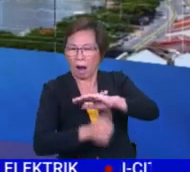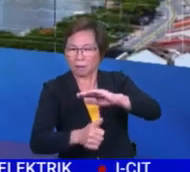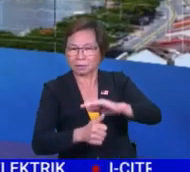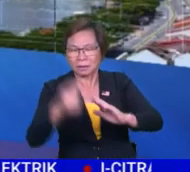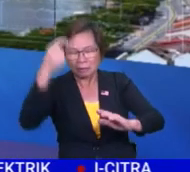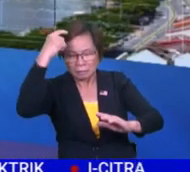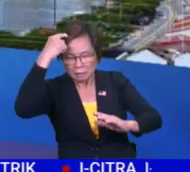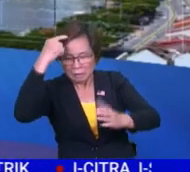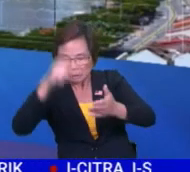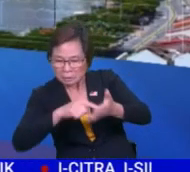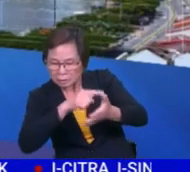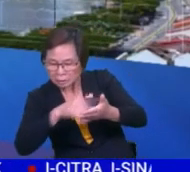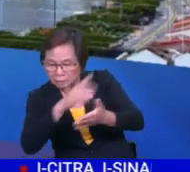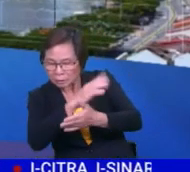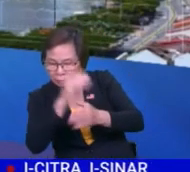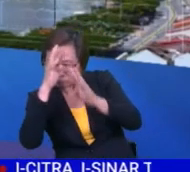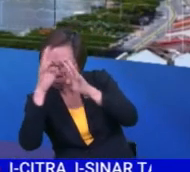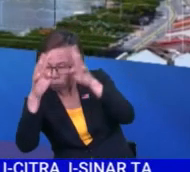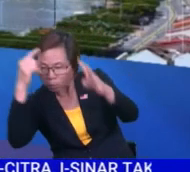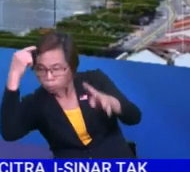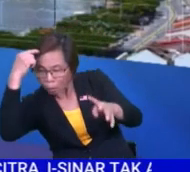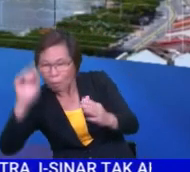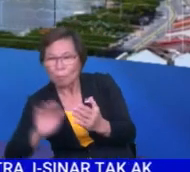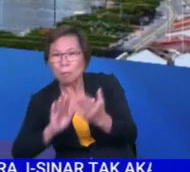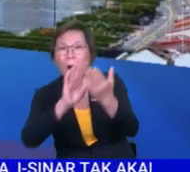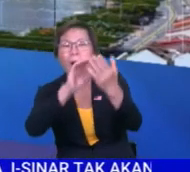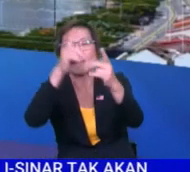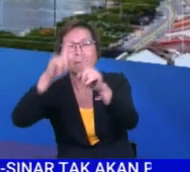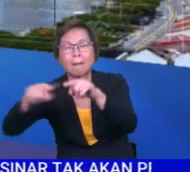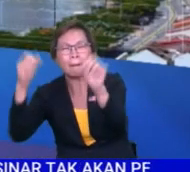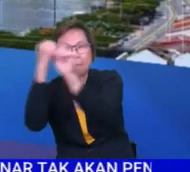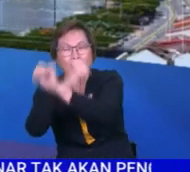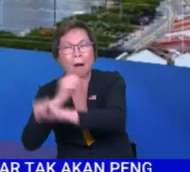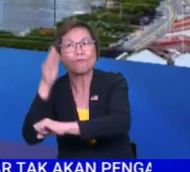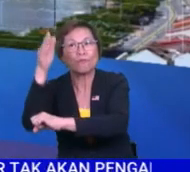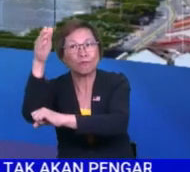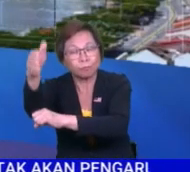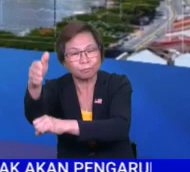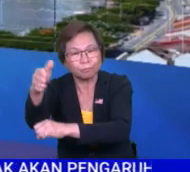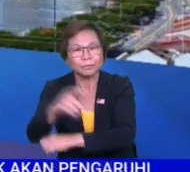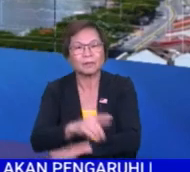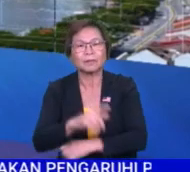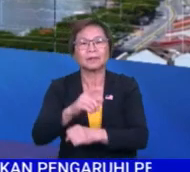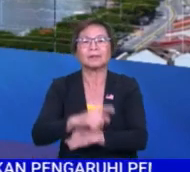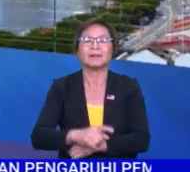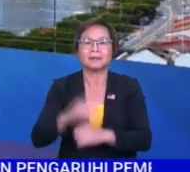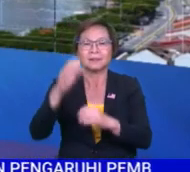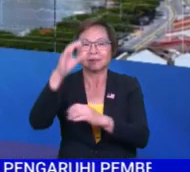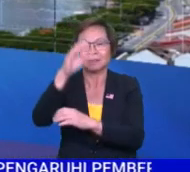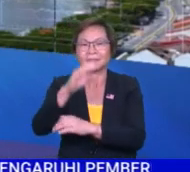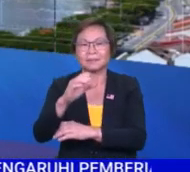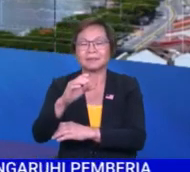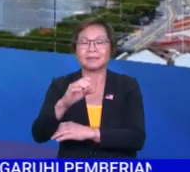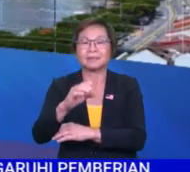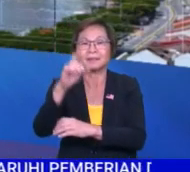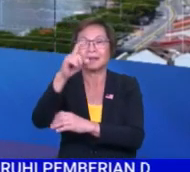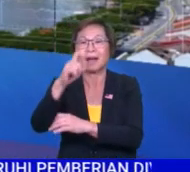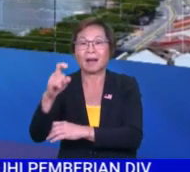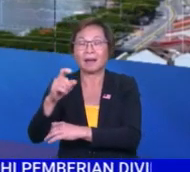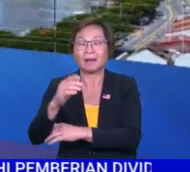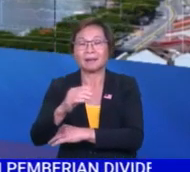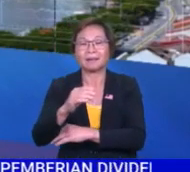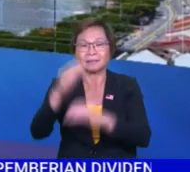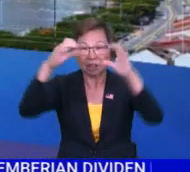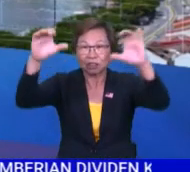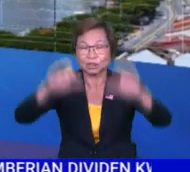secara kritis dan kreatif dalam menghadapi pelbagai cabaran pendataan n slow niemals Profesor data.co.id